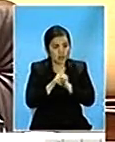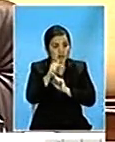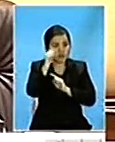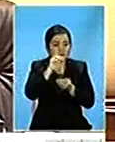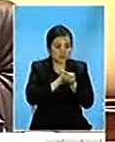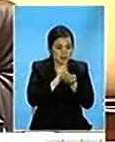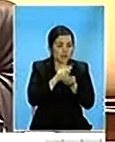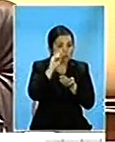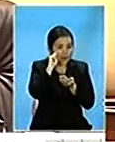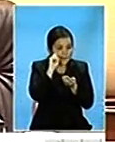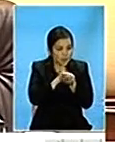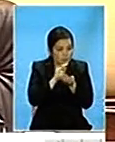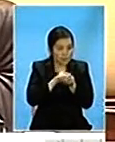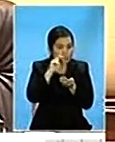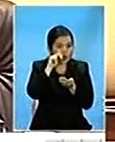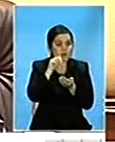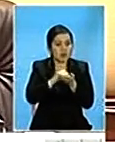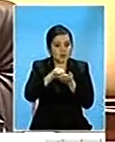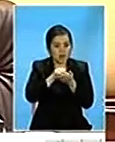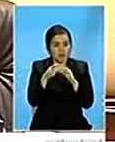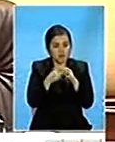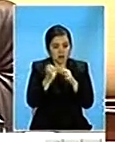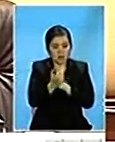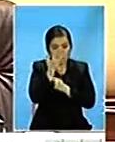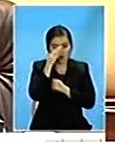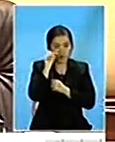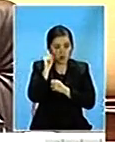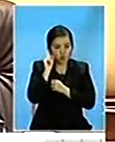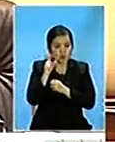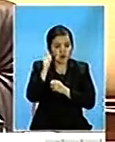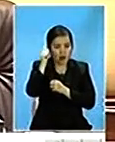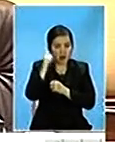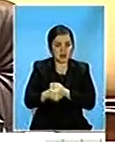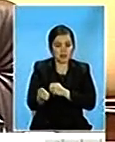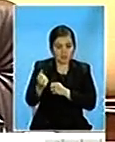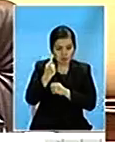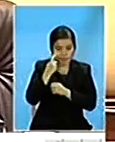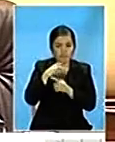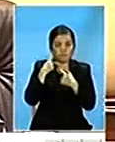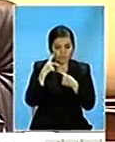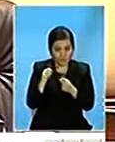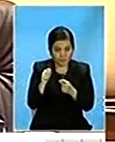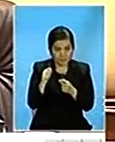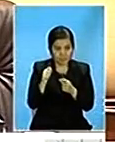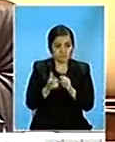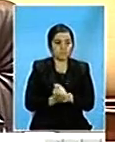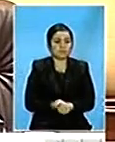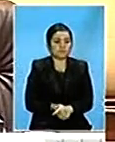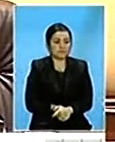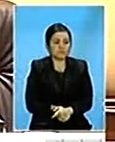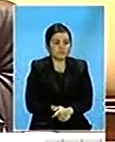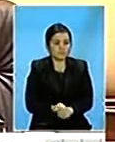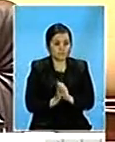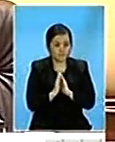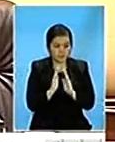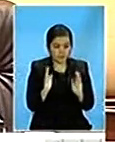ก็บน้ำเอาไว้เพื่อแก้ไขปัญหาเฉพาะหน้าก่อนครับในคำถามแรกผมขออนุญาตกราบเรียนท่านสมาชิกผู้ทรงเกียรติขอบคุณมาก